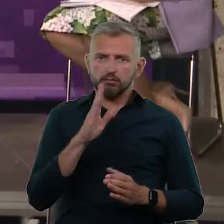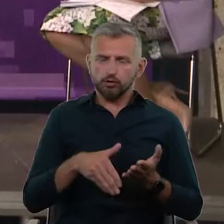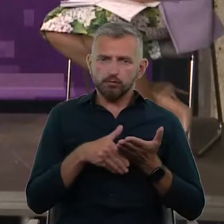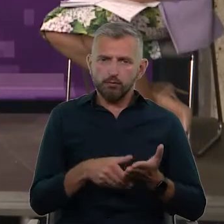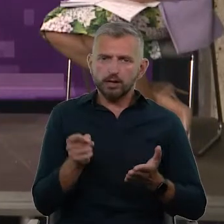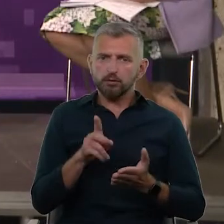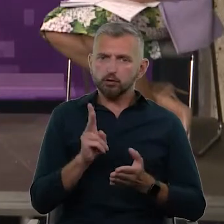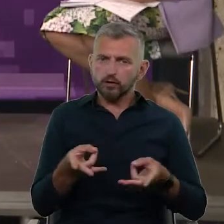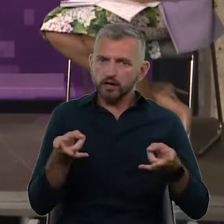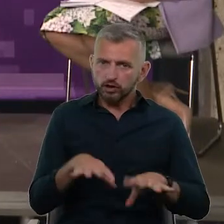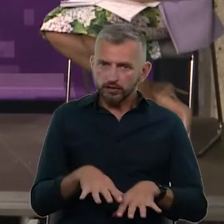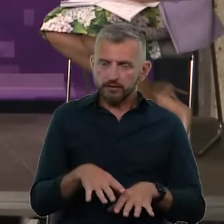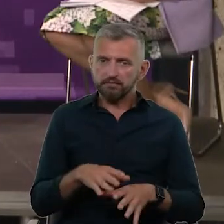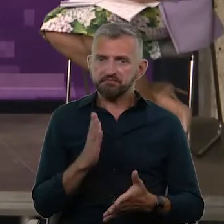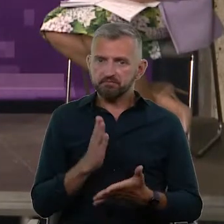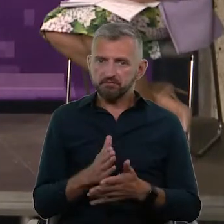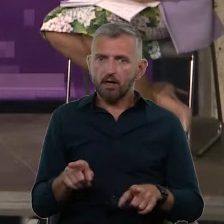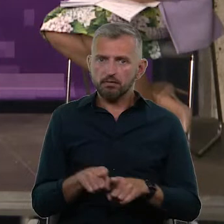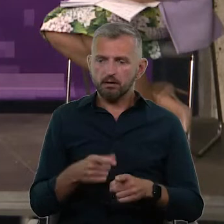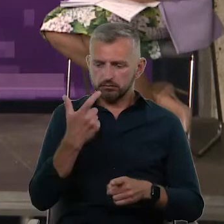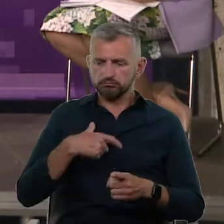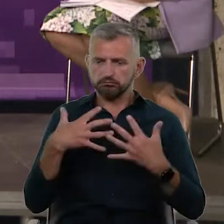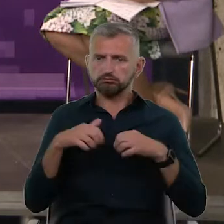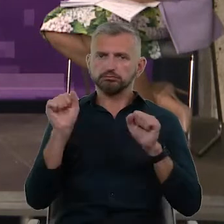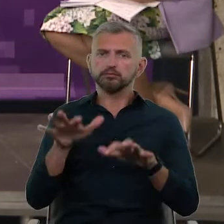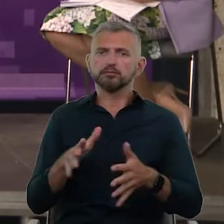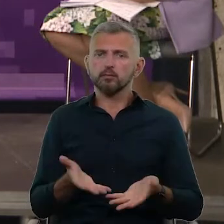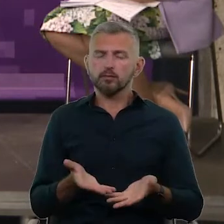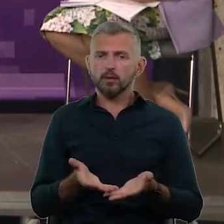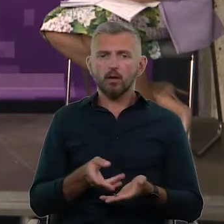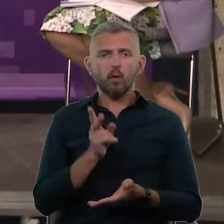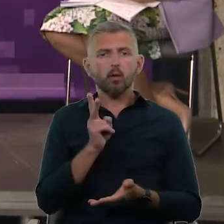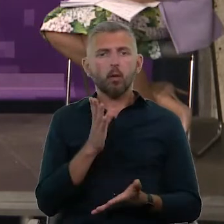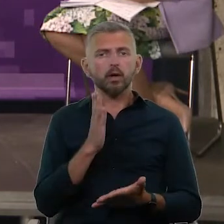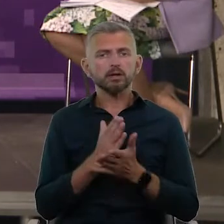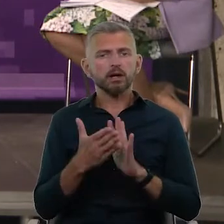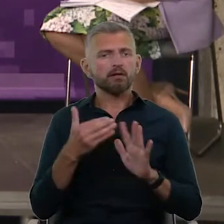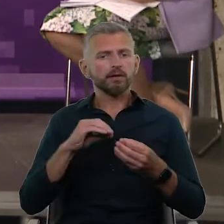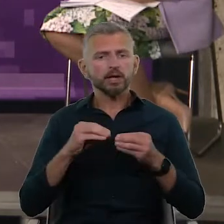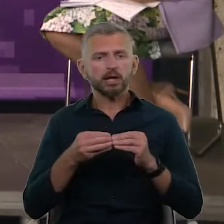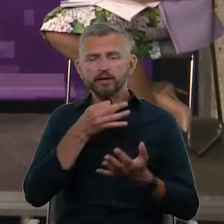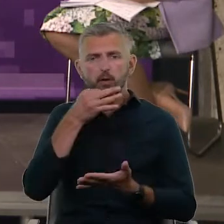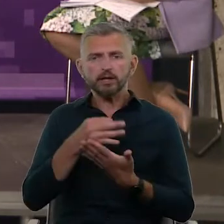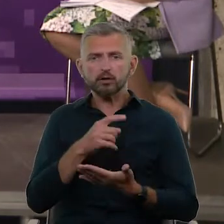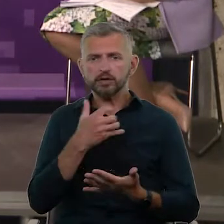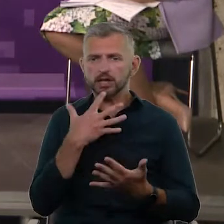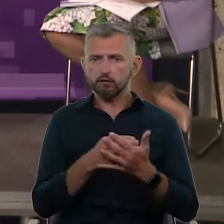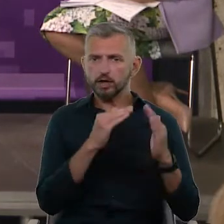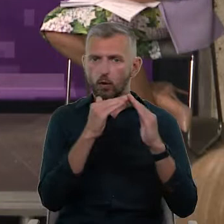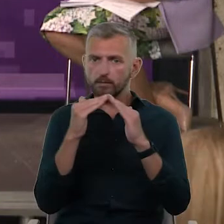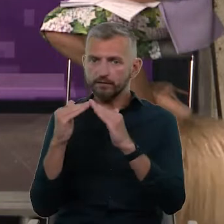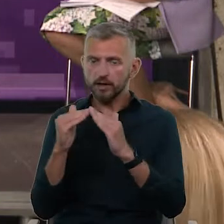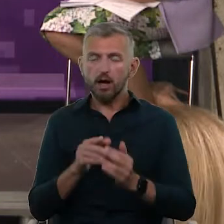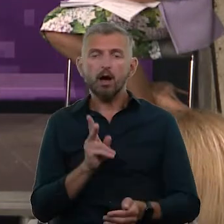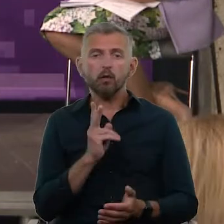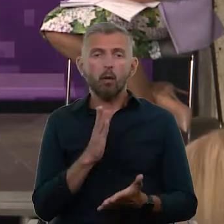тим, хто залишився. Тобто є така жертовність. У когось відповідальності за свої домівки, а у